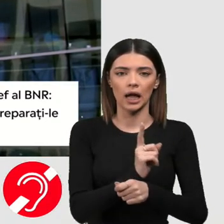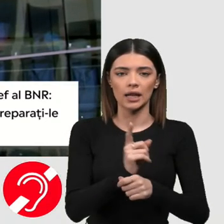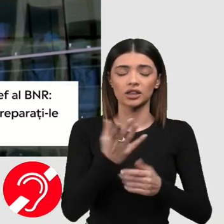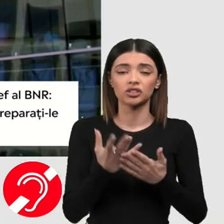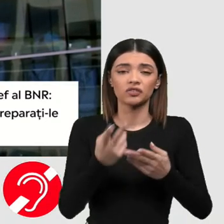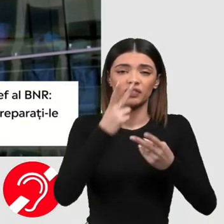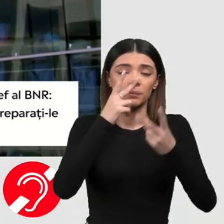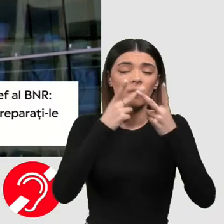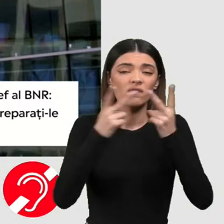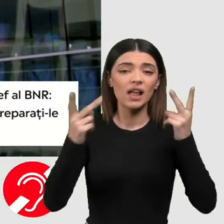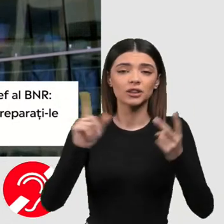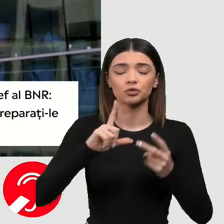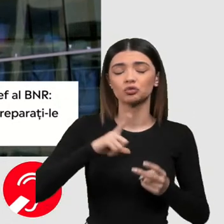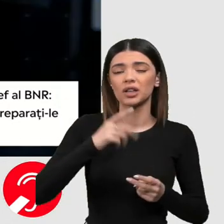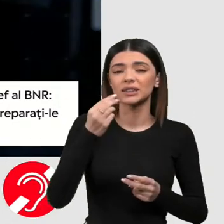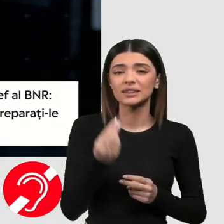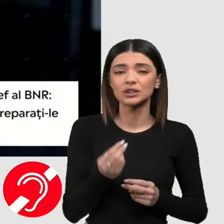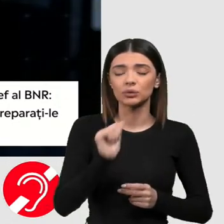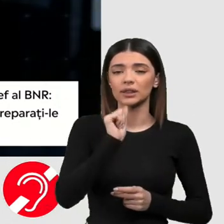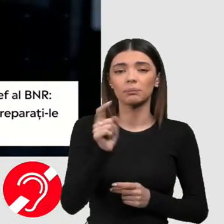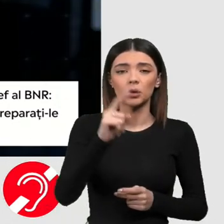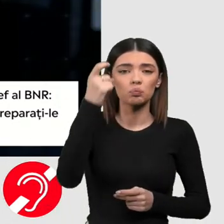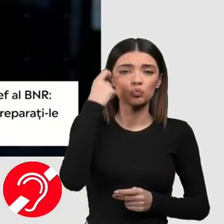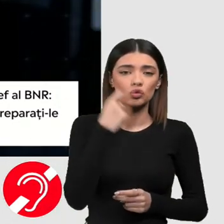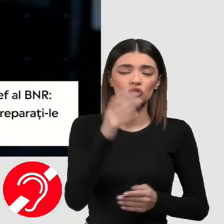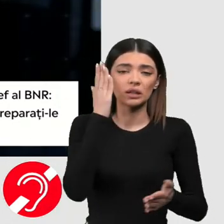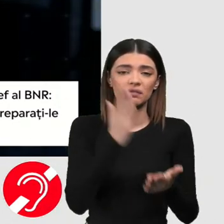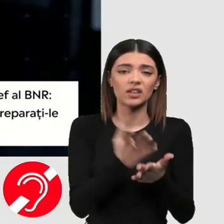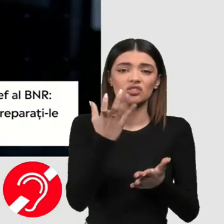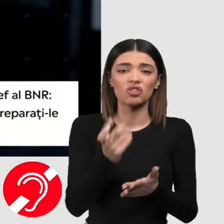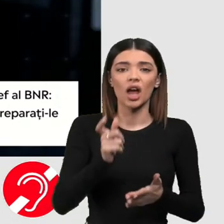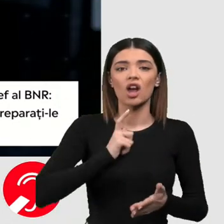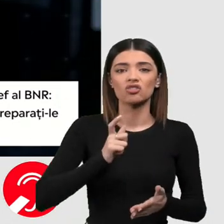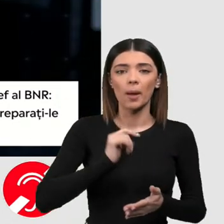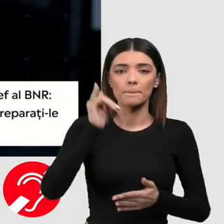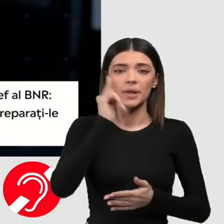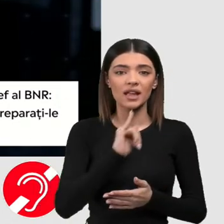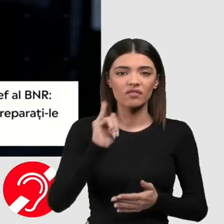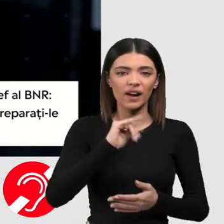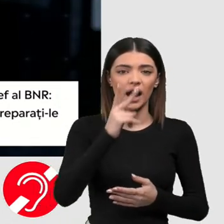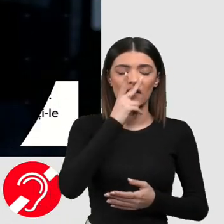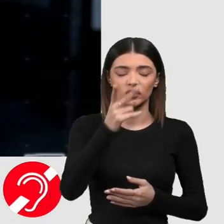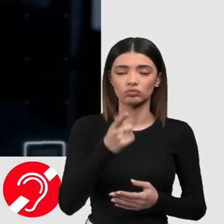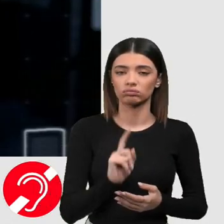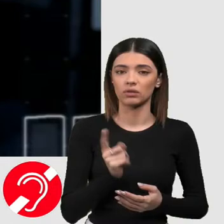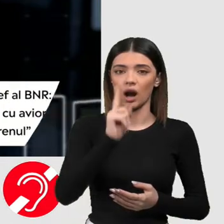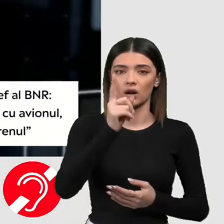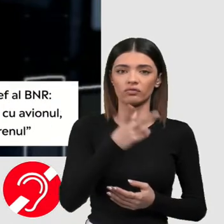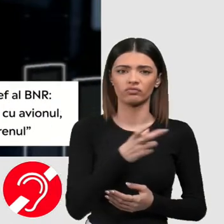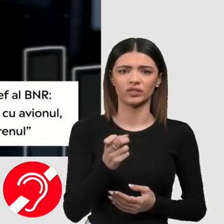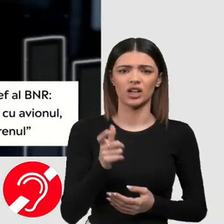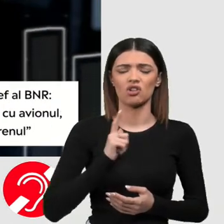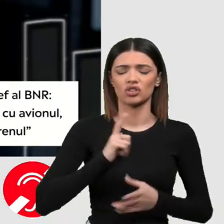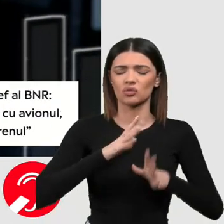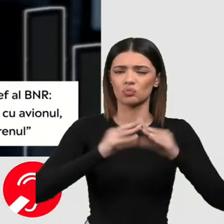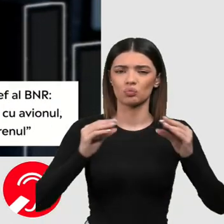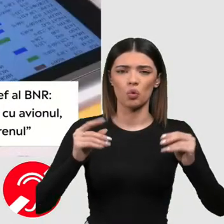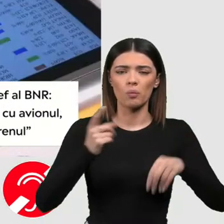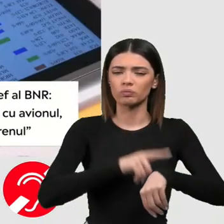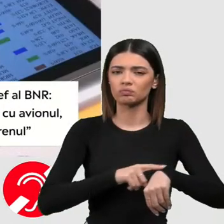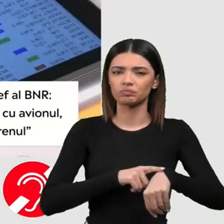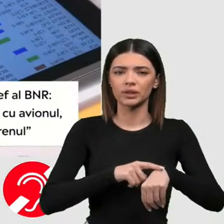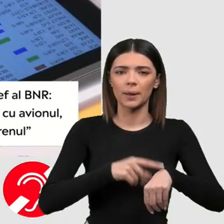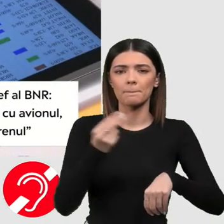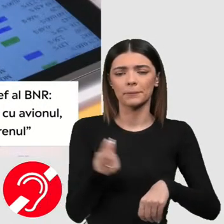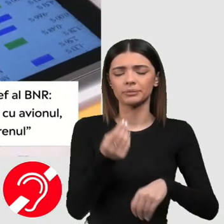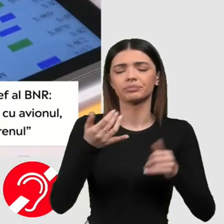vremurile sunt destul de incerte, nu știm exact ce va mai urma. Inflația, am văzut, a crescut neașteptat de mult la un moment dat.